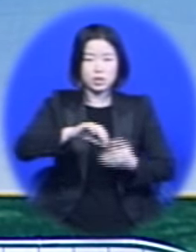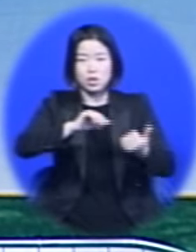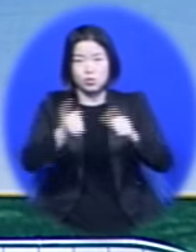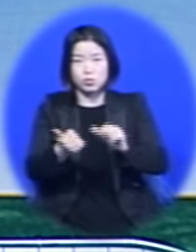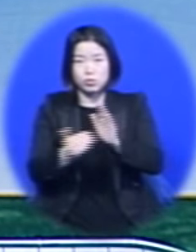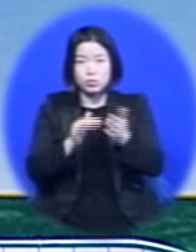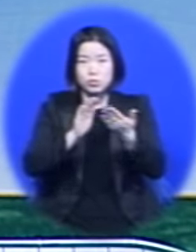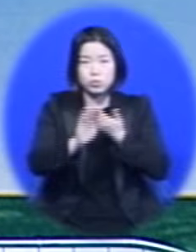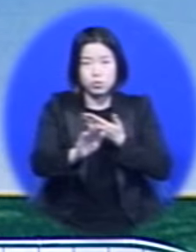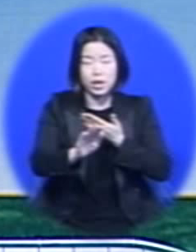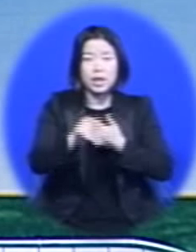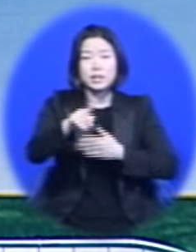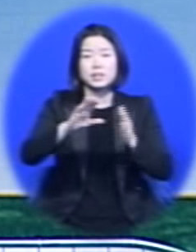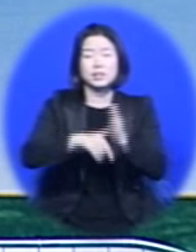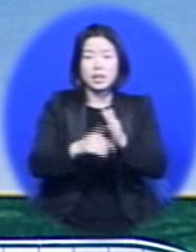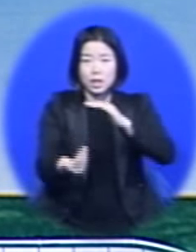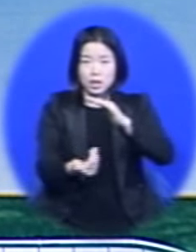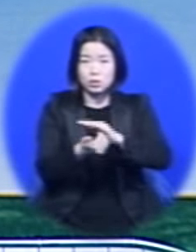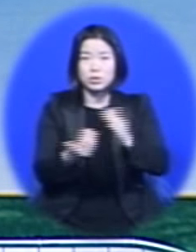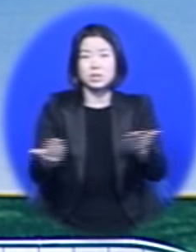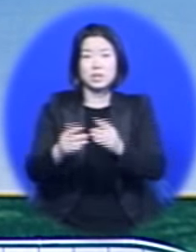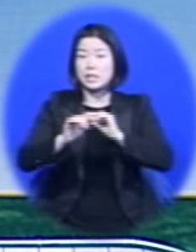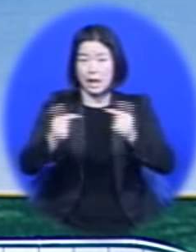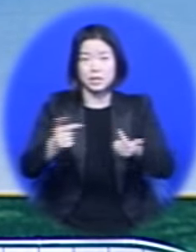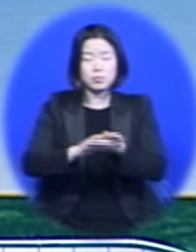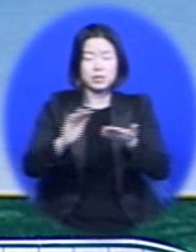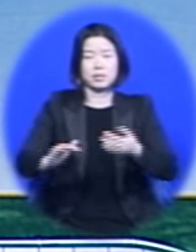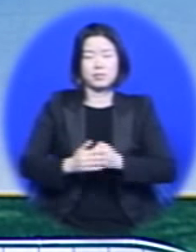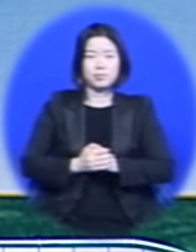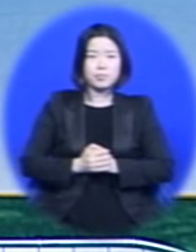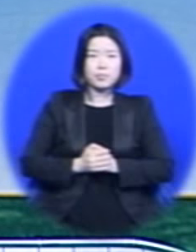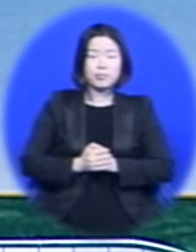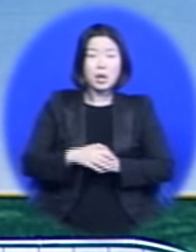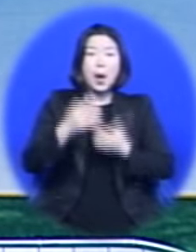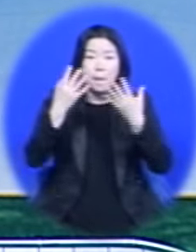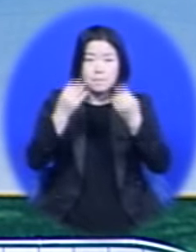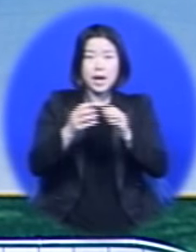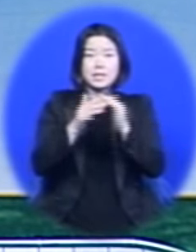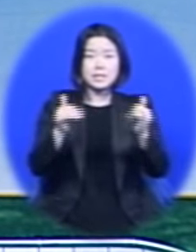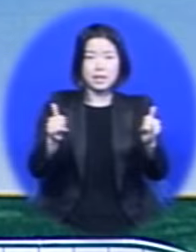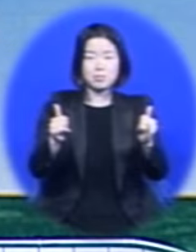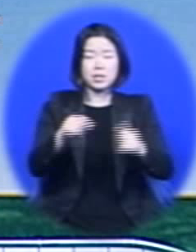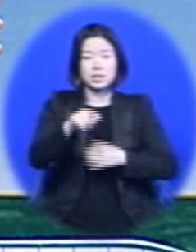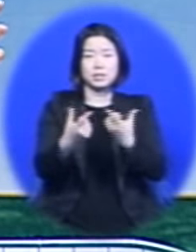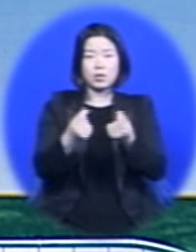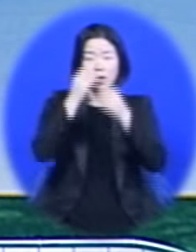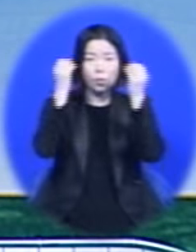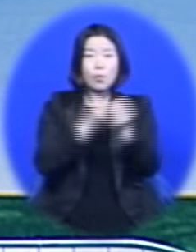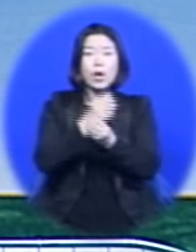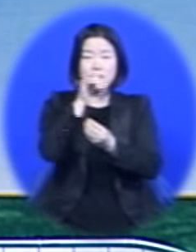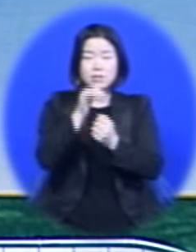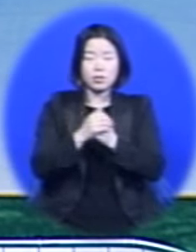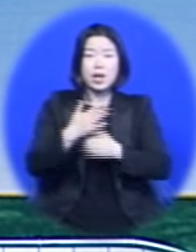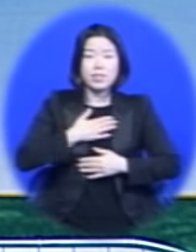다음에 그때 이루어지는 일이 아니라는 겁니다. 많은 분들이 그렇게 오해합니다. 내가